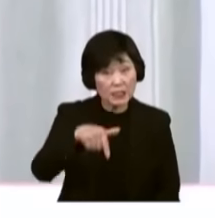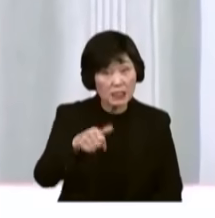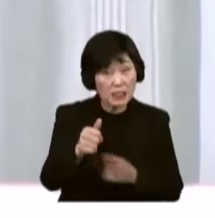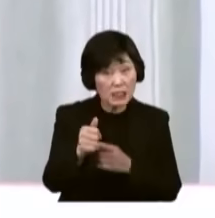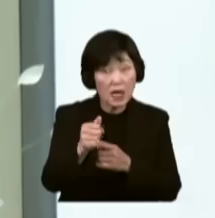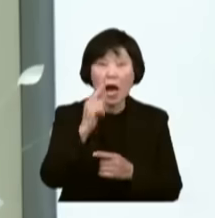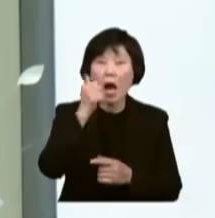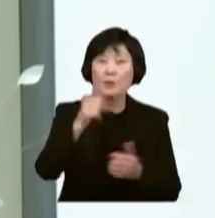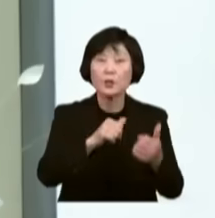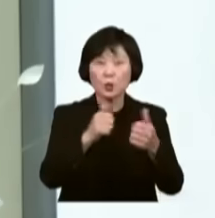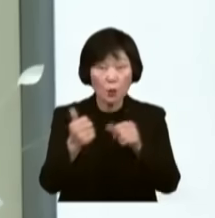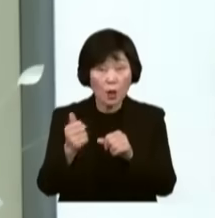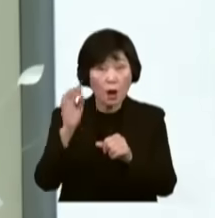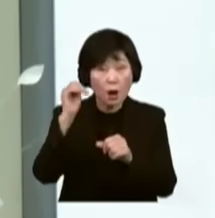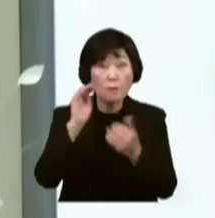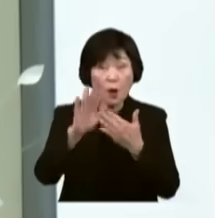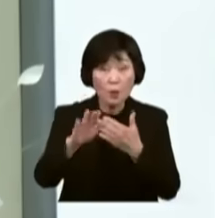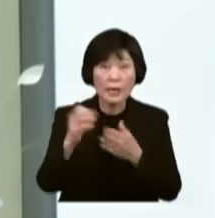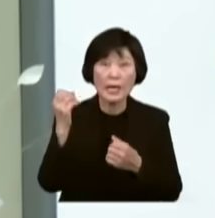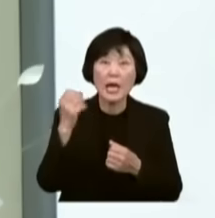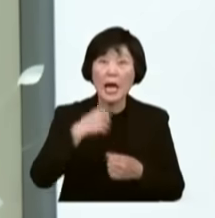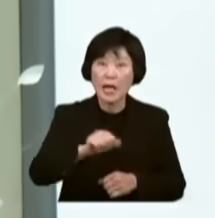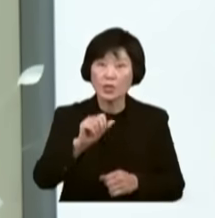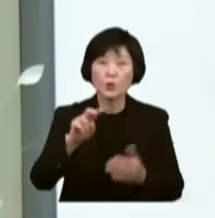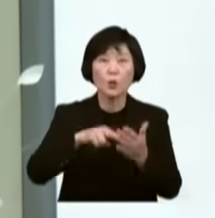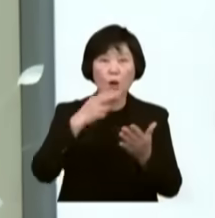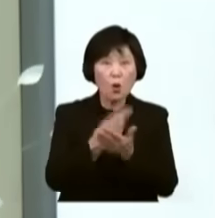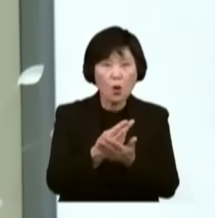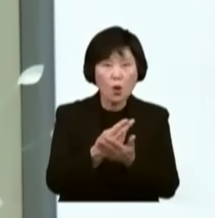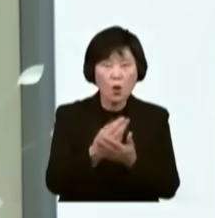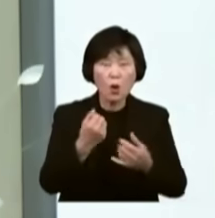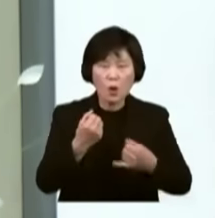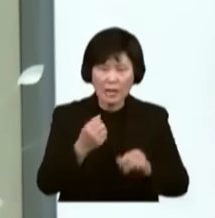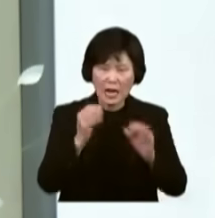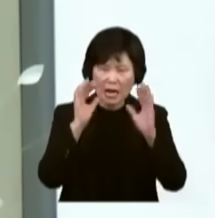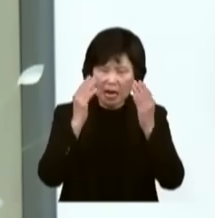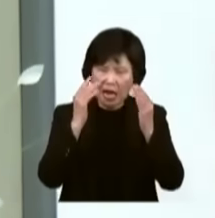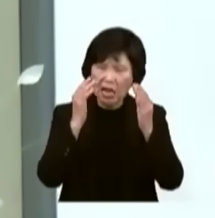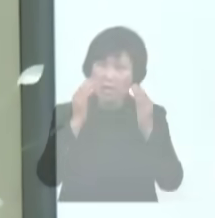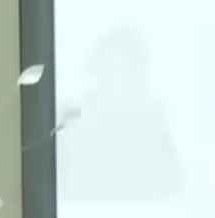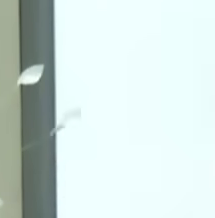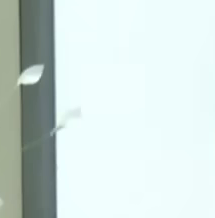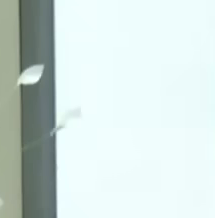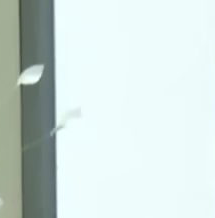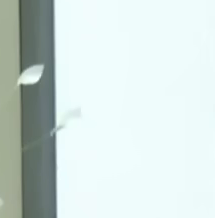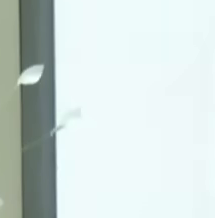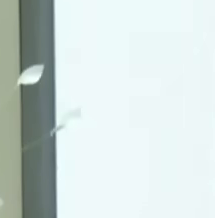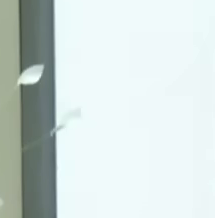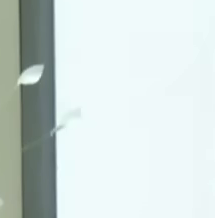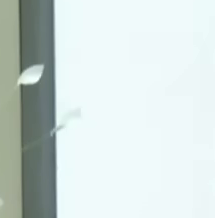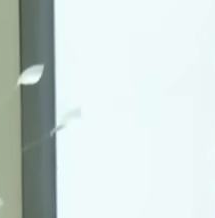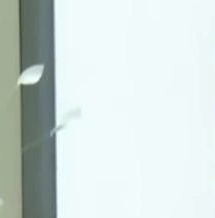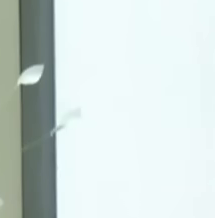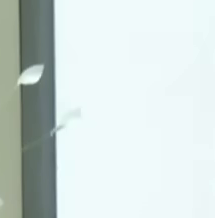됐는데 쓰러지셔가지고 그때 수민이가 너무 어린 나이에 그래갖고 다들 막 어떡하면 좋아 어떡하면 좋아